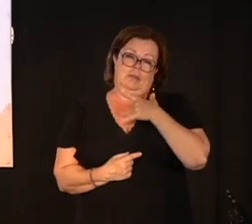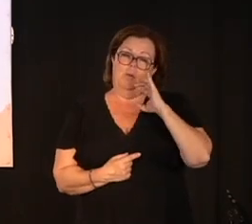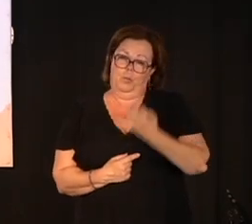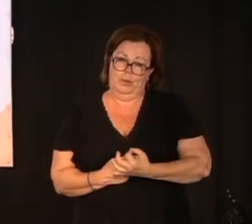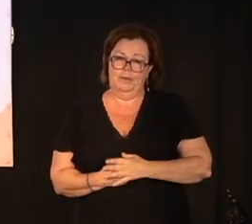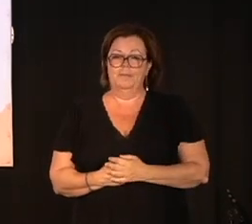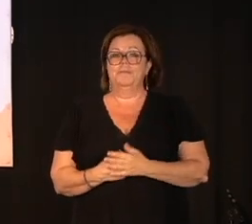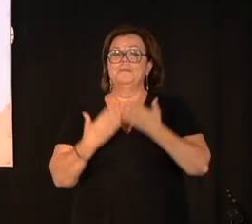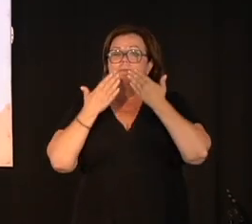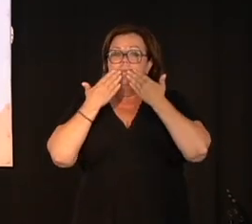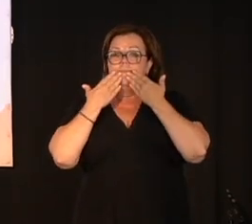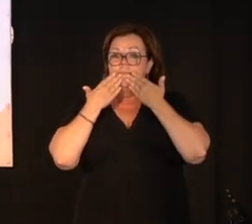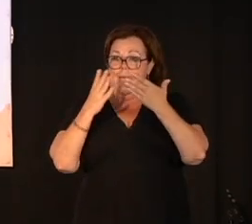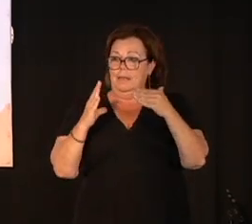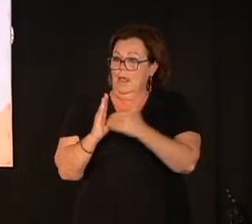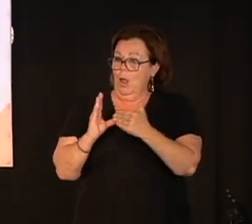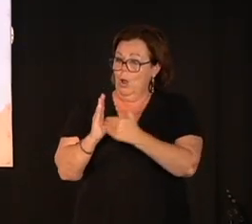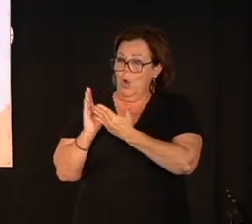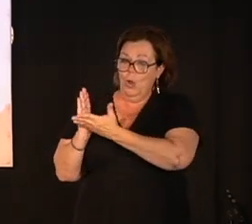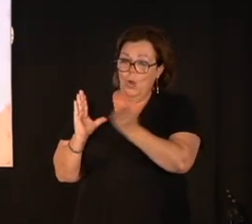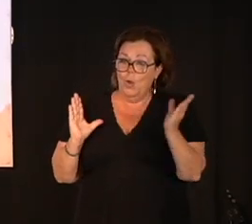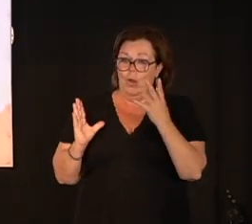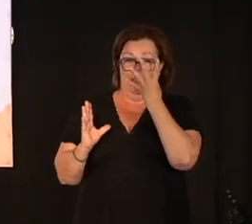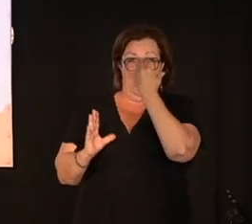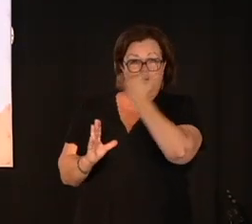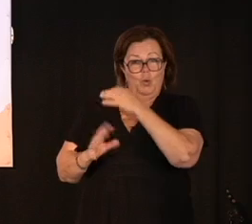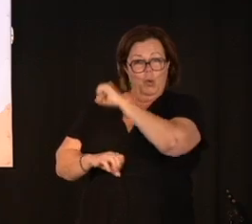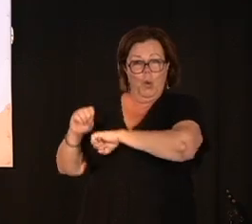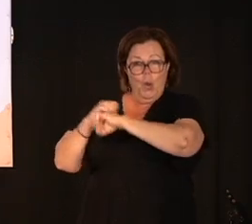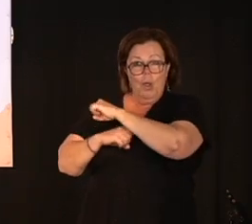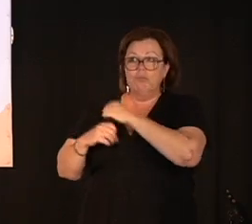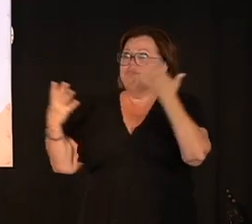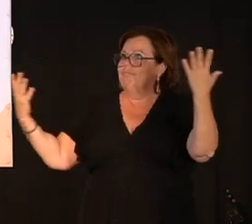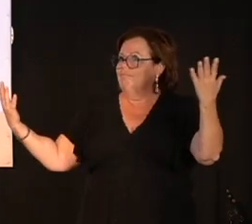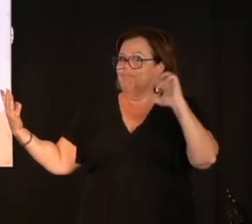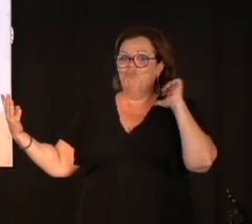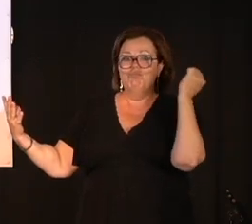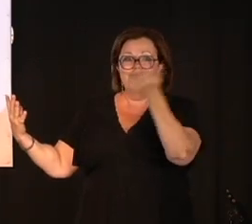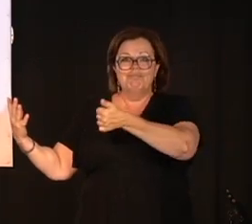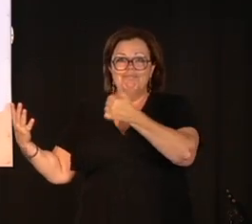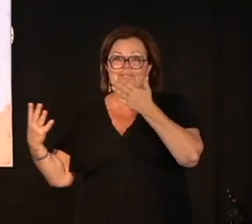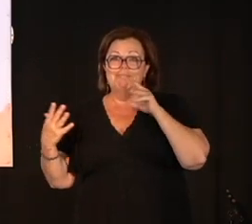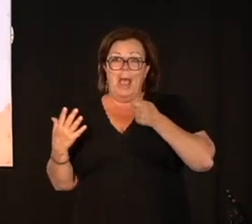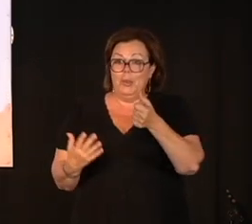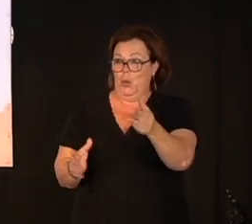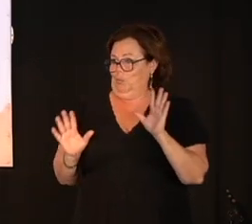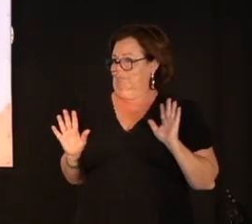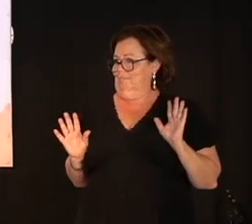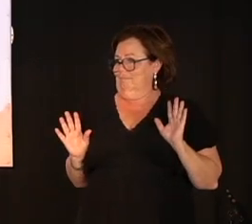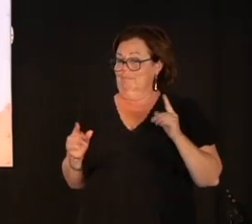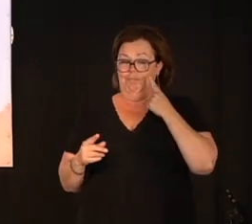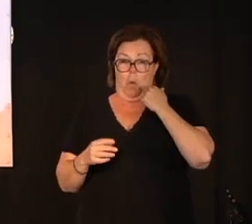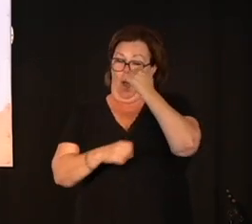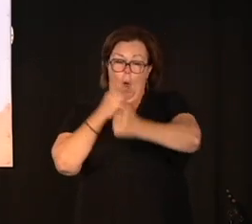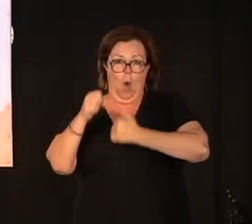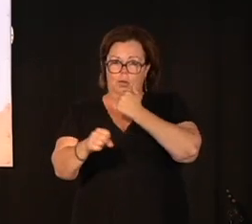vous remercie donc encore une fois pour ces 4 jours. Et je vous dis donc à toutes et tous à très bientôt, parce que finalement, un an, ça va